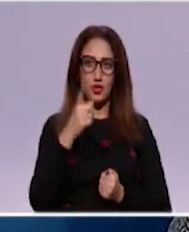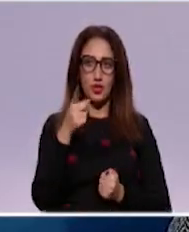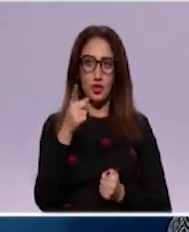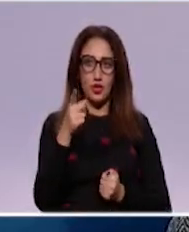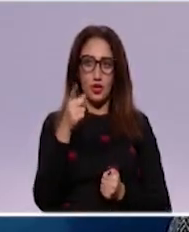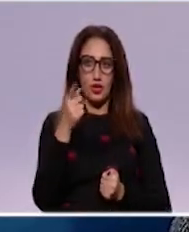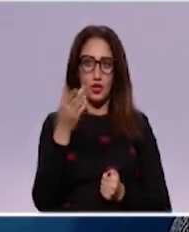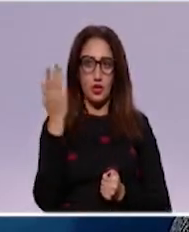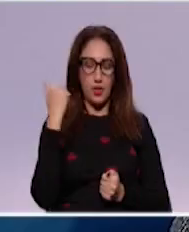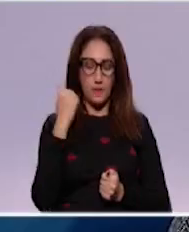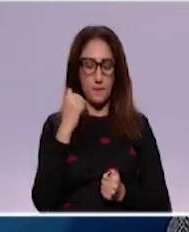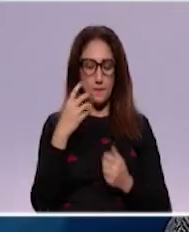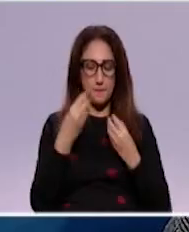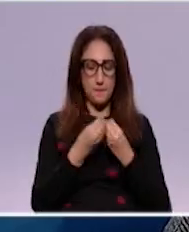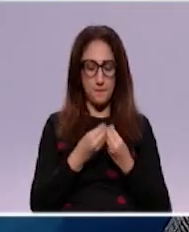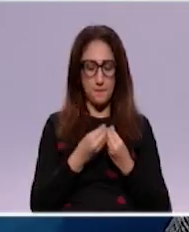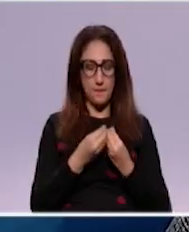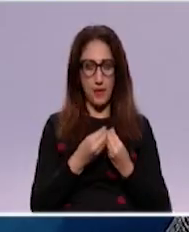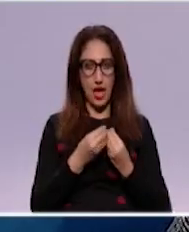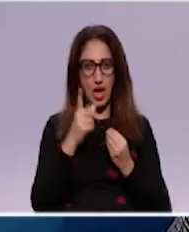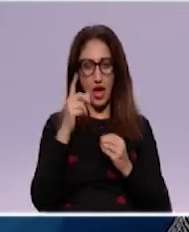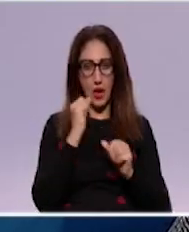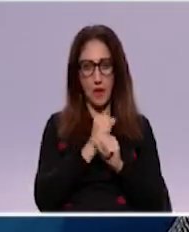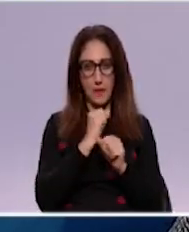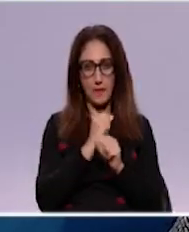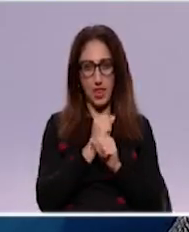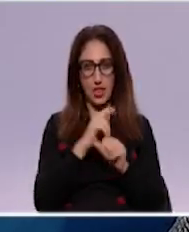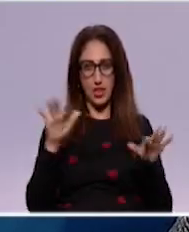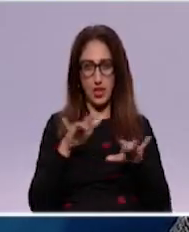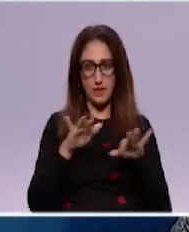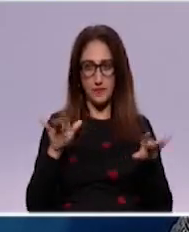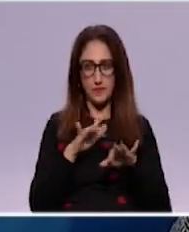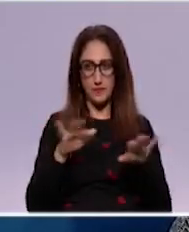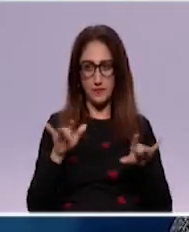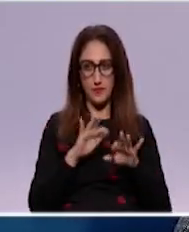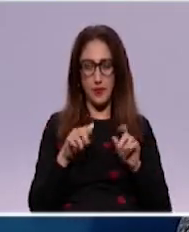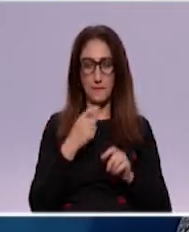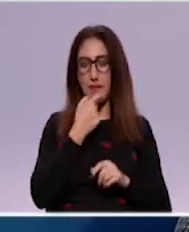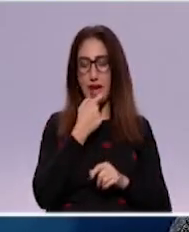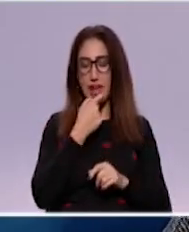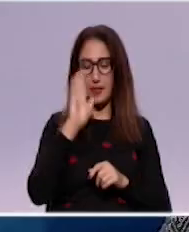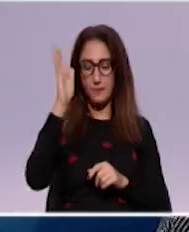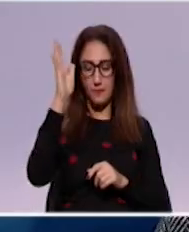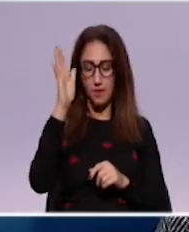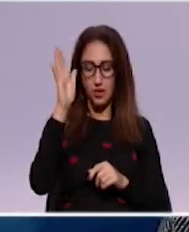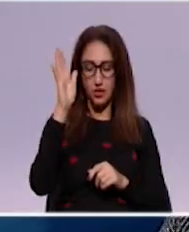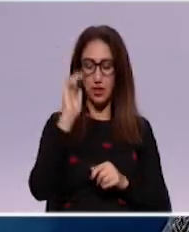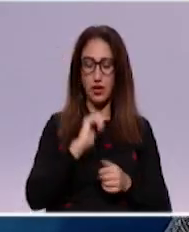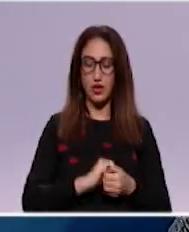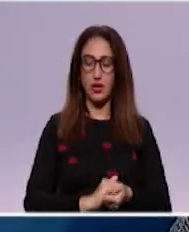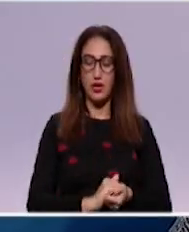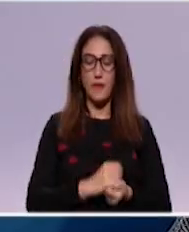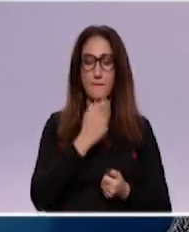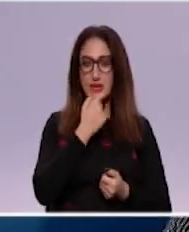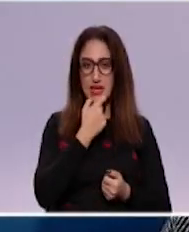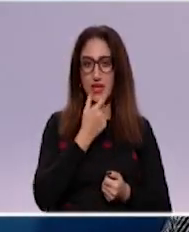فرقه اسمها البيتيشا، والبيتيشا دي كانت فرقه تلعب كفرز اجنبيه، بنلعب